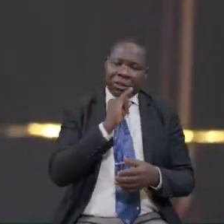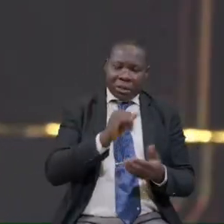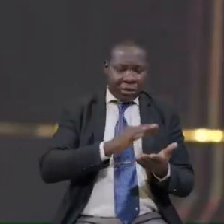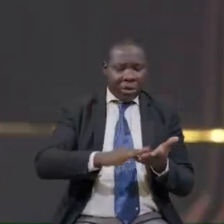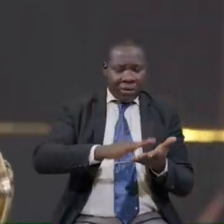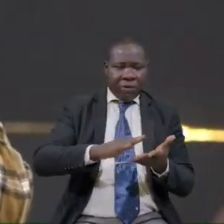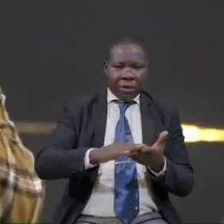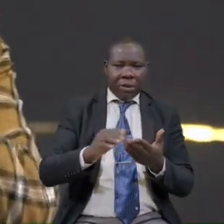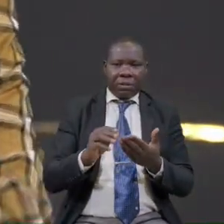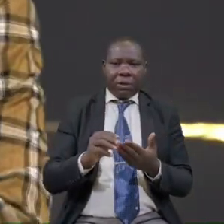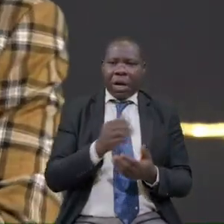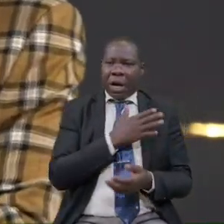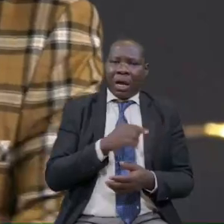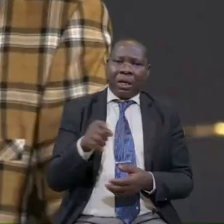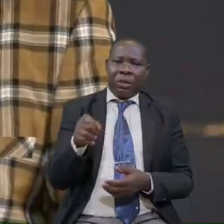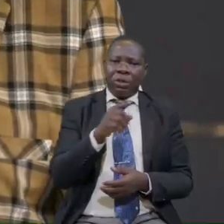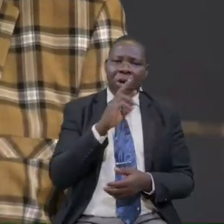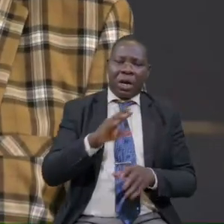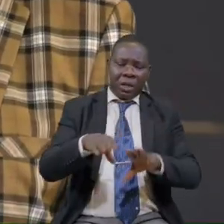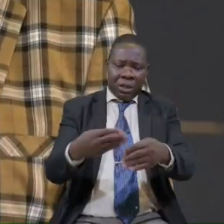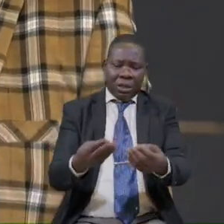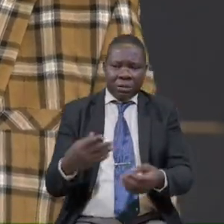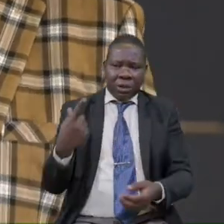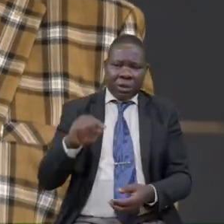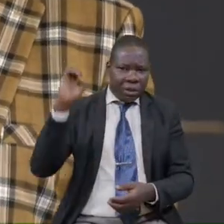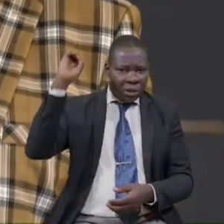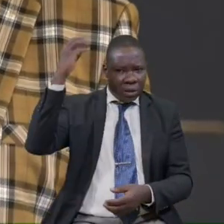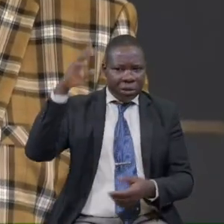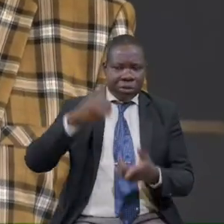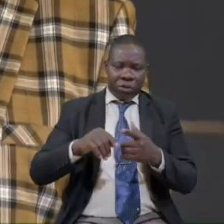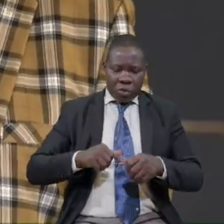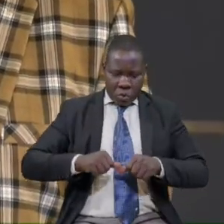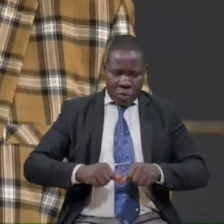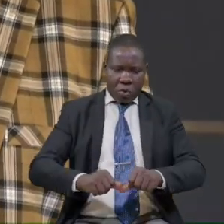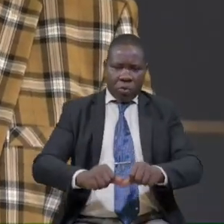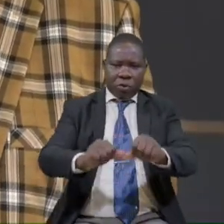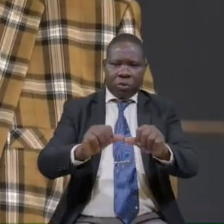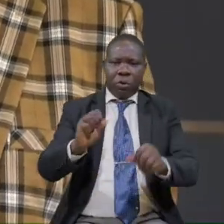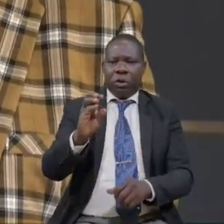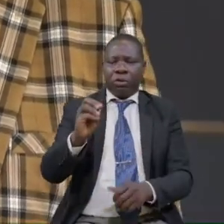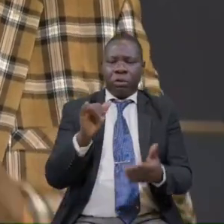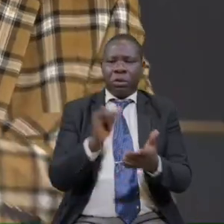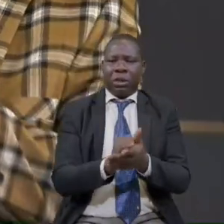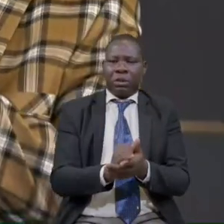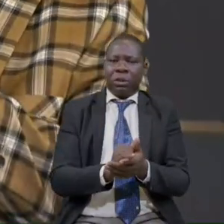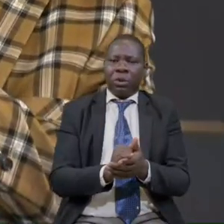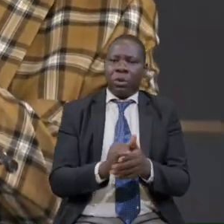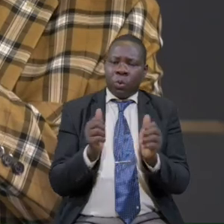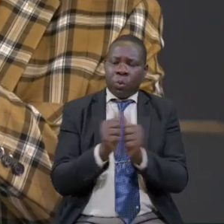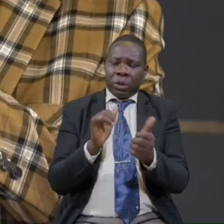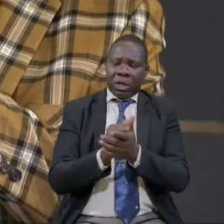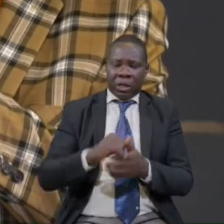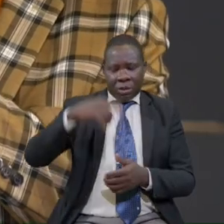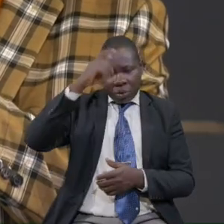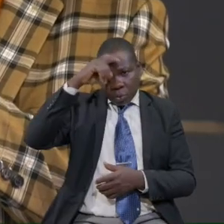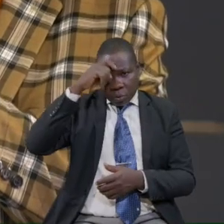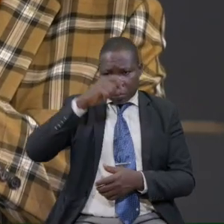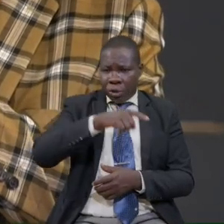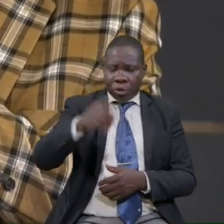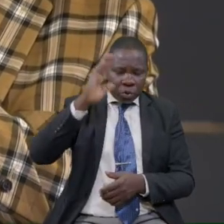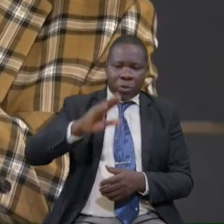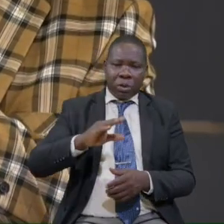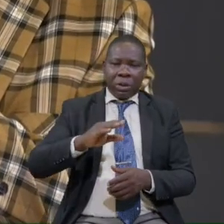passé pardonné et vous recevez la grâce d'avancer afin, avec cette sagesse, que vous